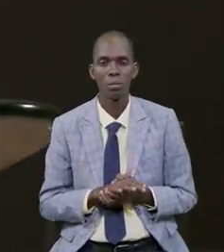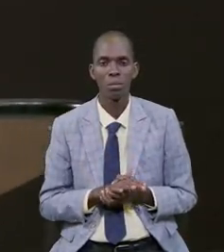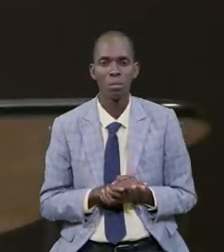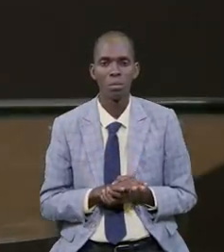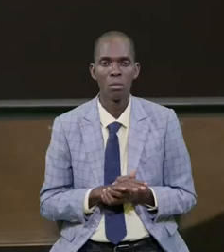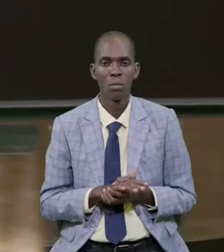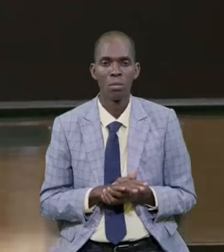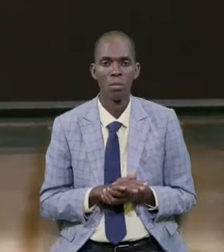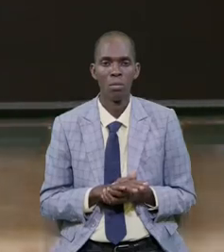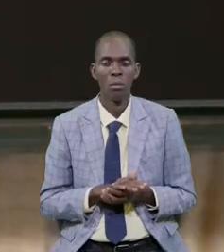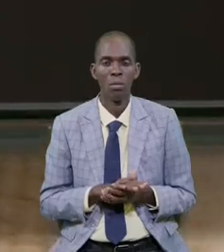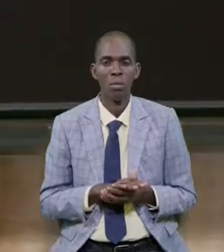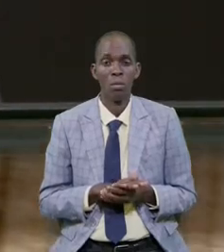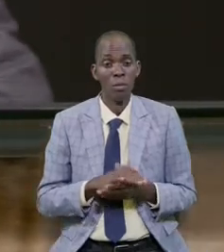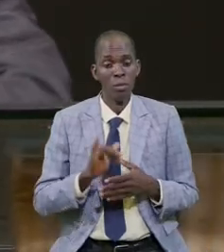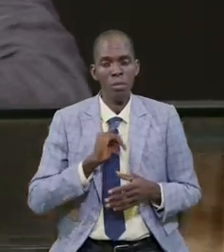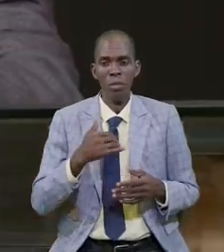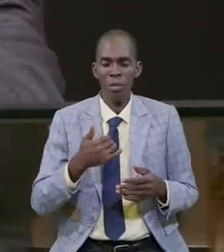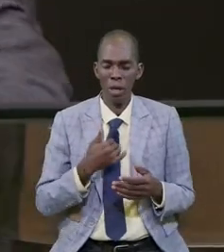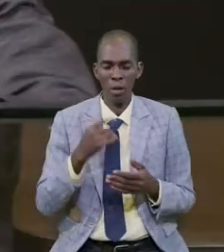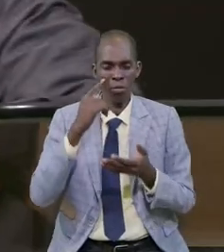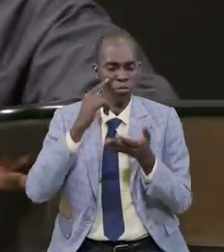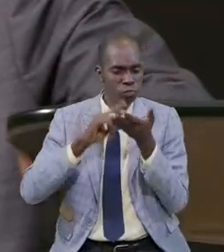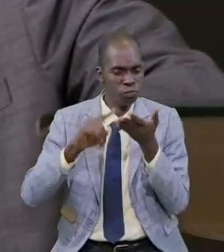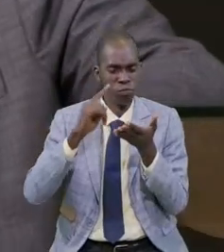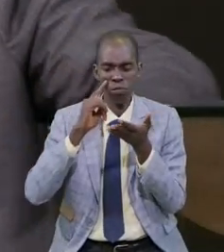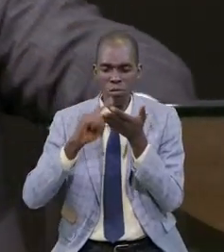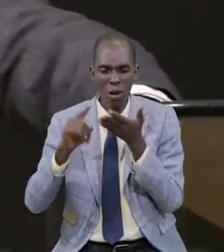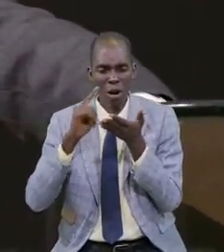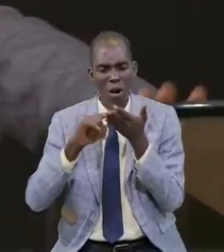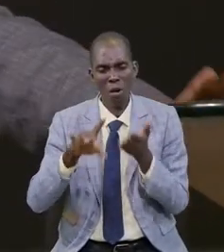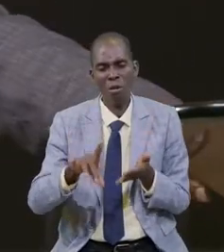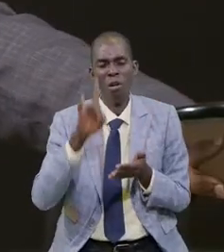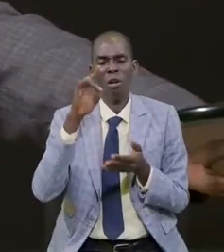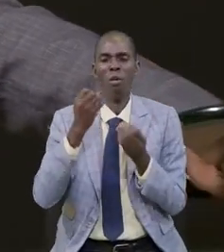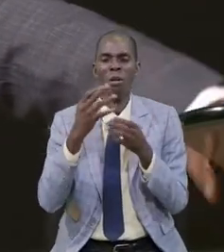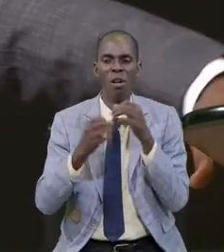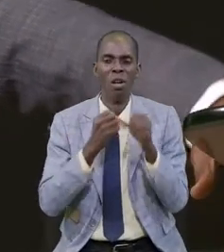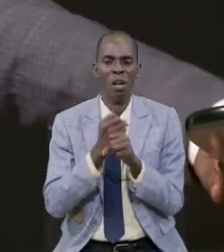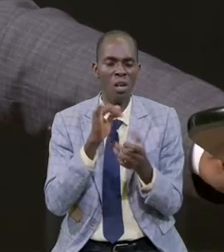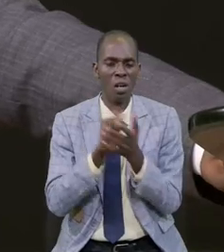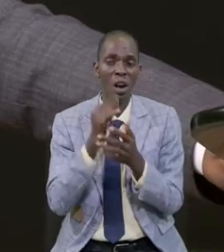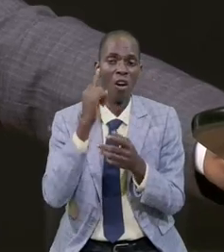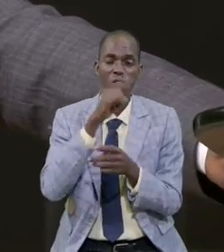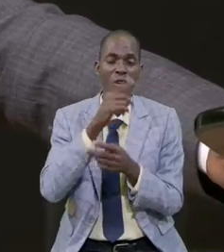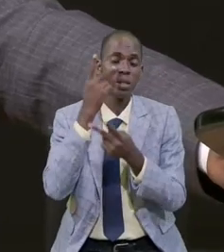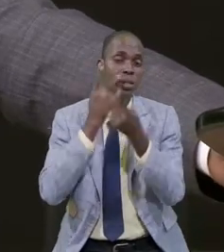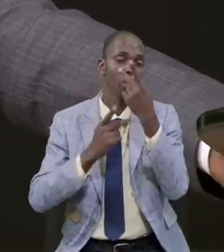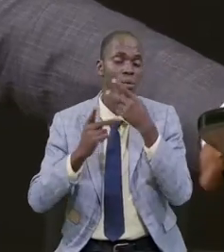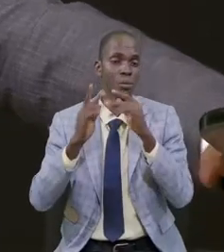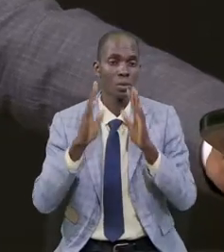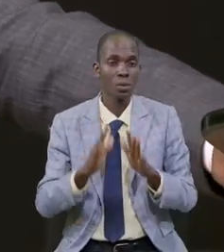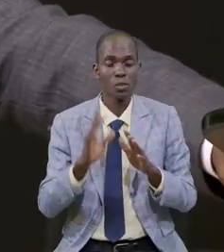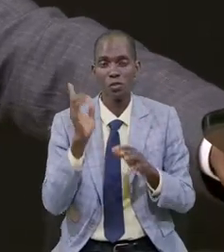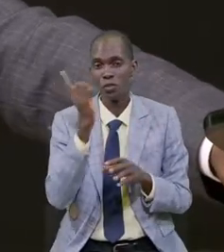l'égarement. J'ai découvert ces années les faux docteurs, les faux